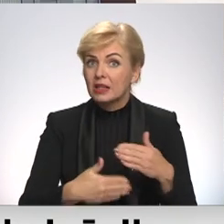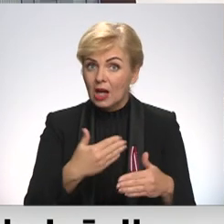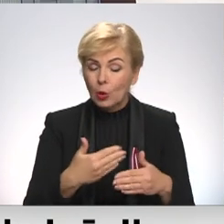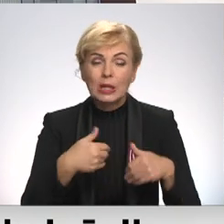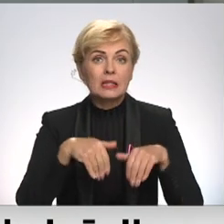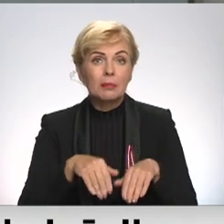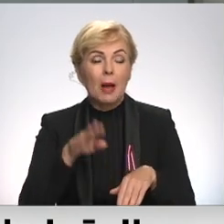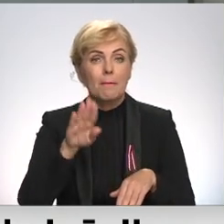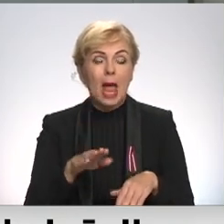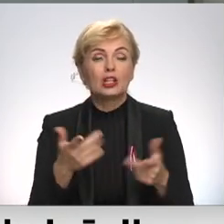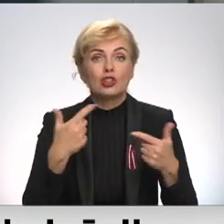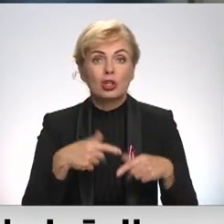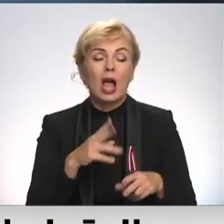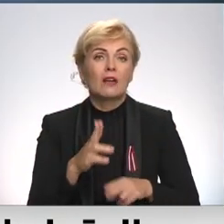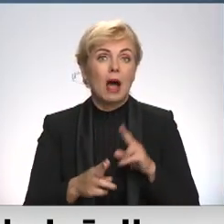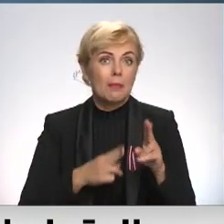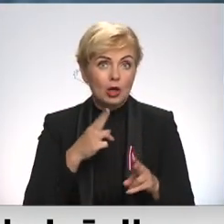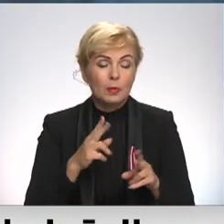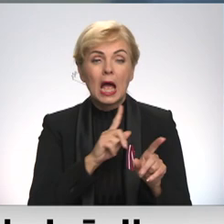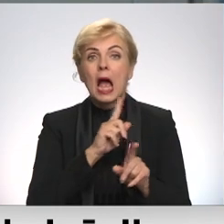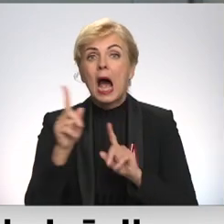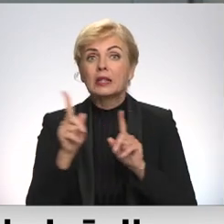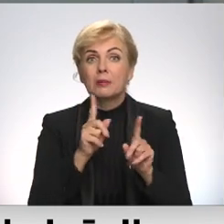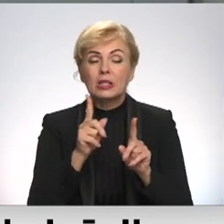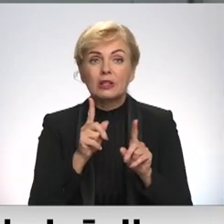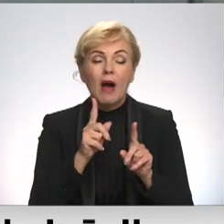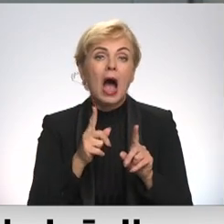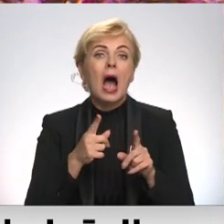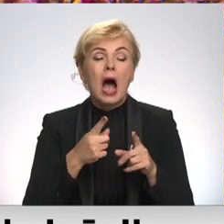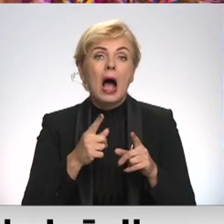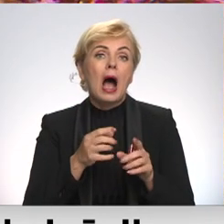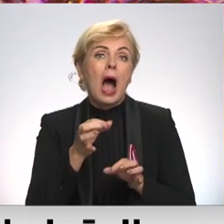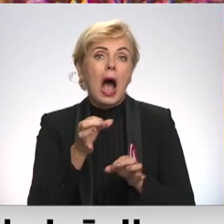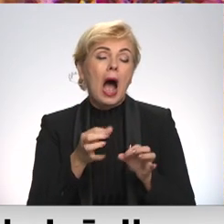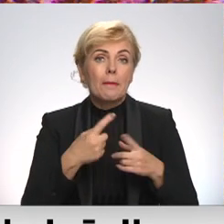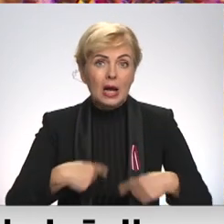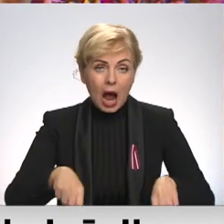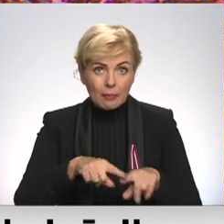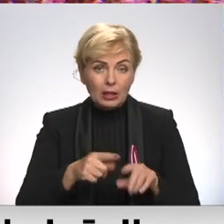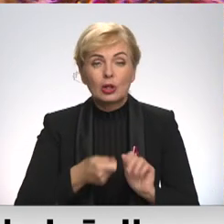Spriedumu mēnešu laikā var pārsūdzēt administratīvajā apgabaltiesā. Administratīvajā tiesā jau